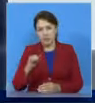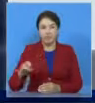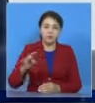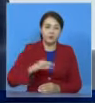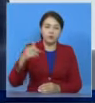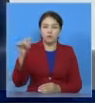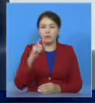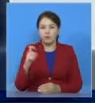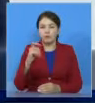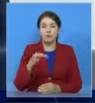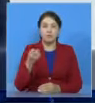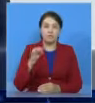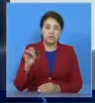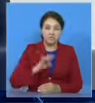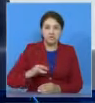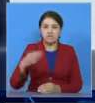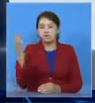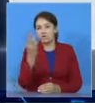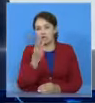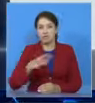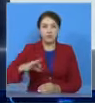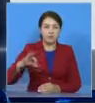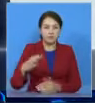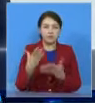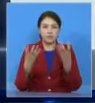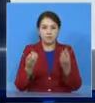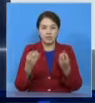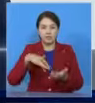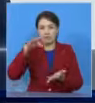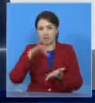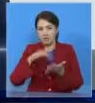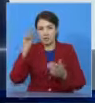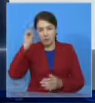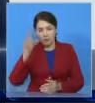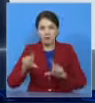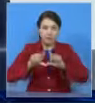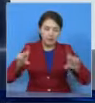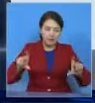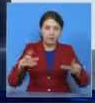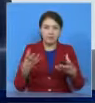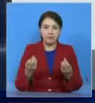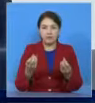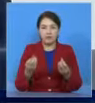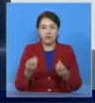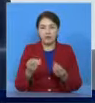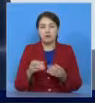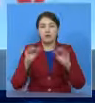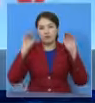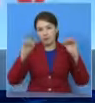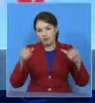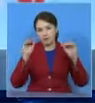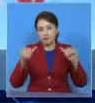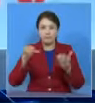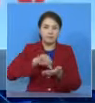ауданынан, Мұғалжар ауданынан бар, одан кейін Шалқар ауданы, және де осы қалада оқитын мектептің, және де оқу орындарының